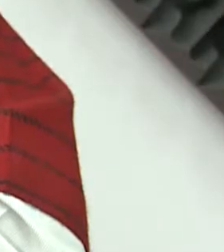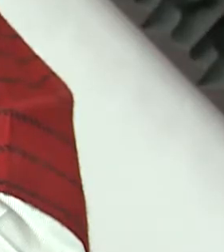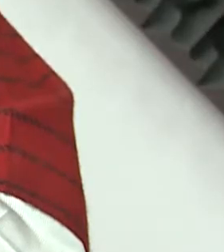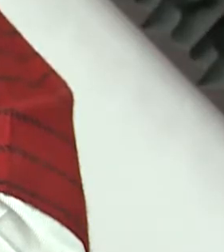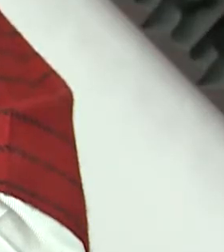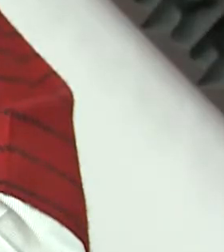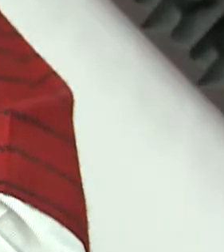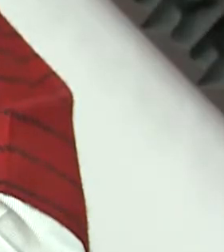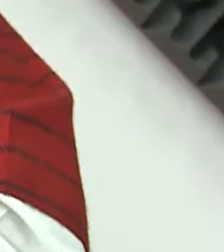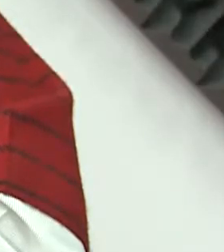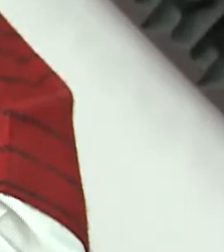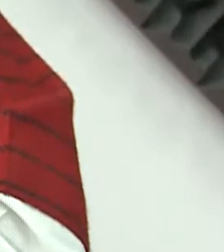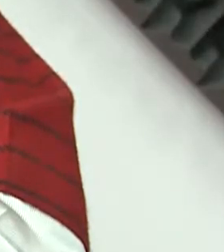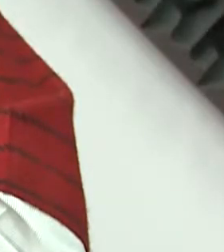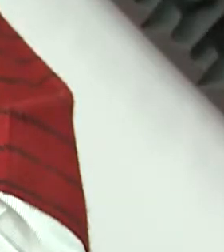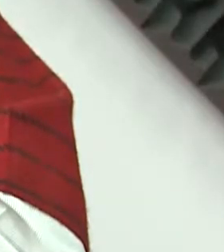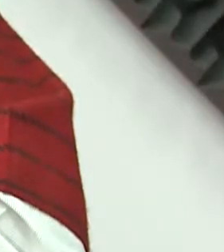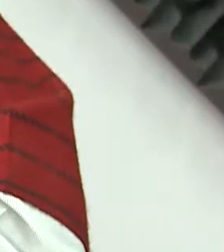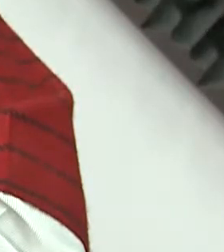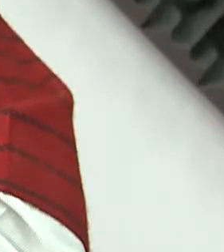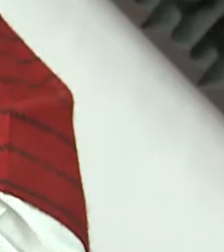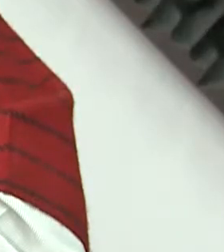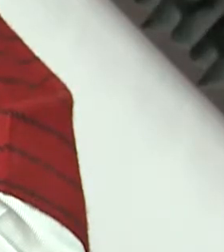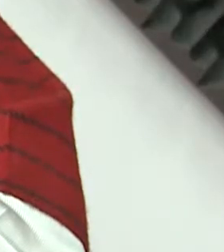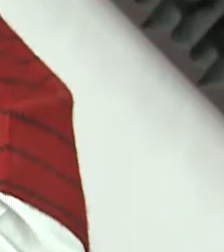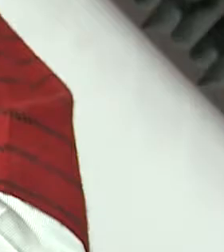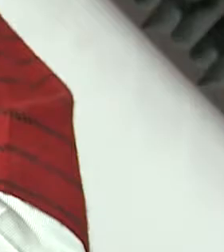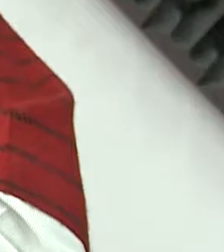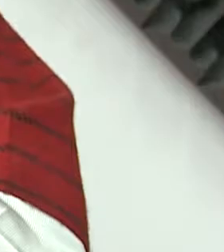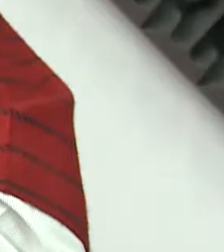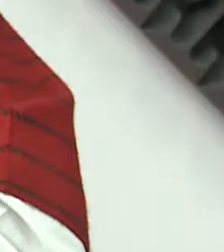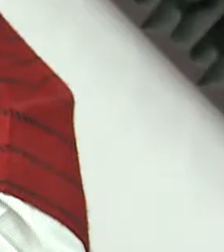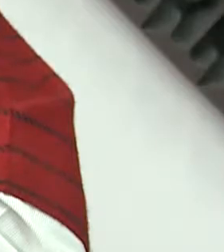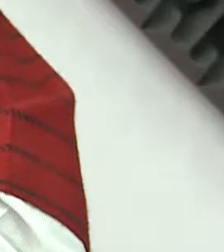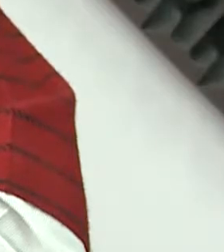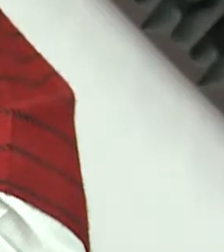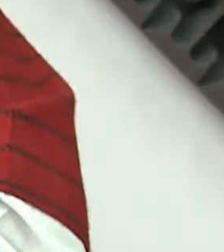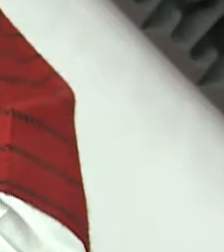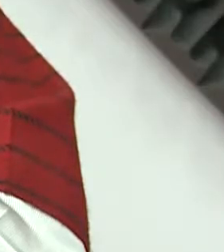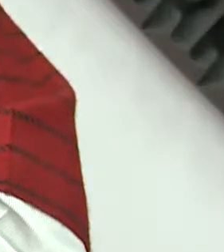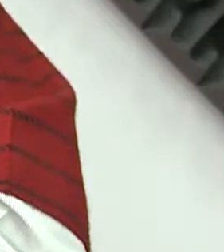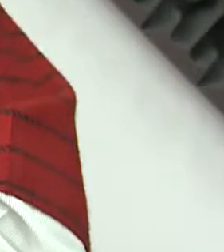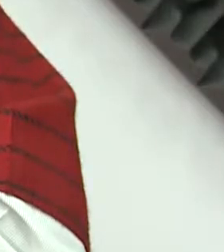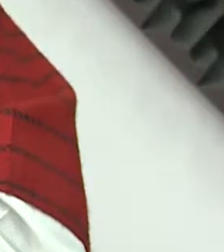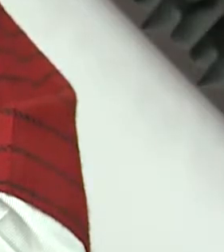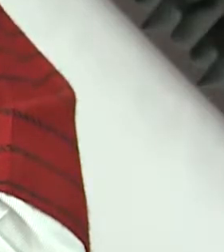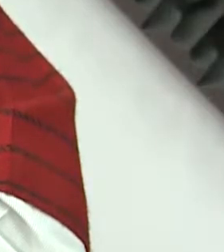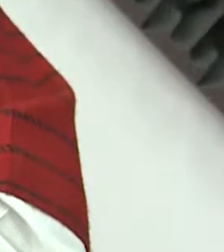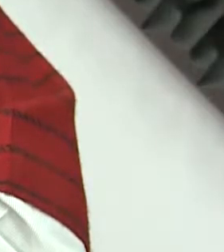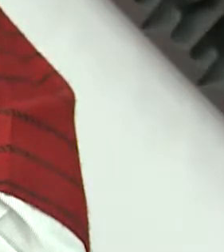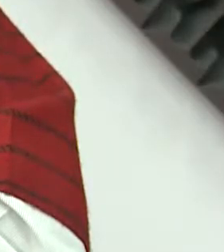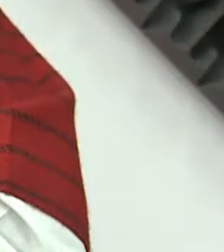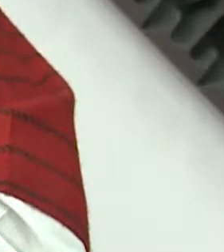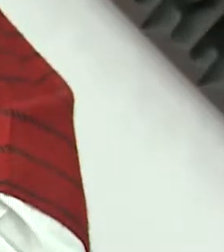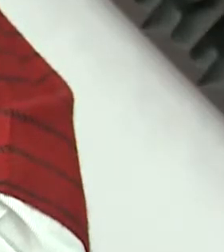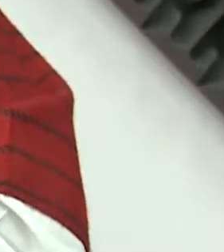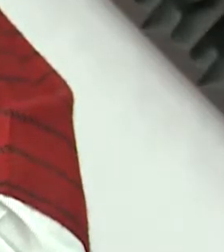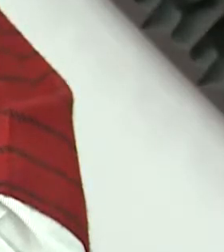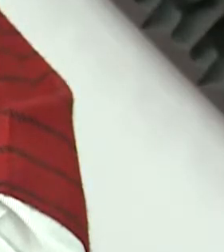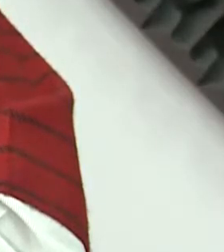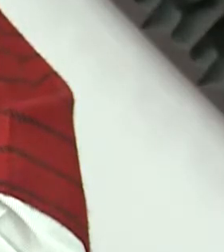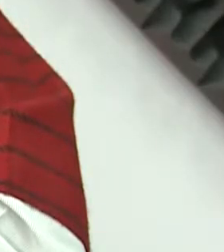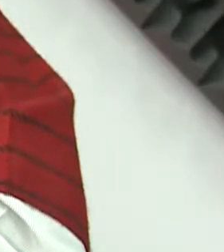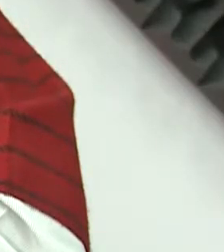rimash, pakanin, kai punya, kuna, imaka, kai tukui, Ecuador, yakta, marca, kunaman, kai mami, chayarka, ayukuna ima